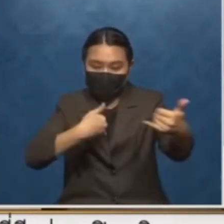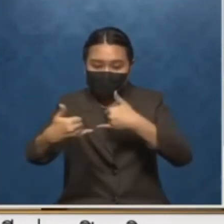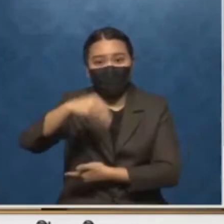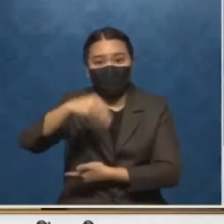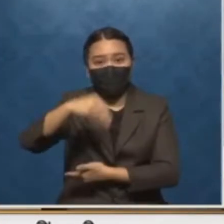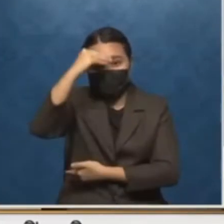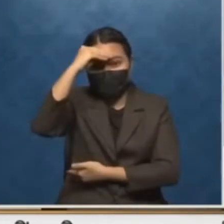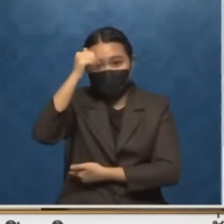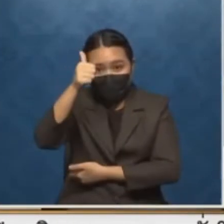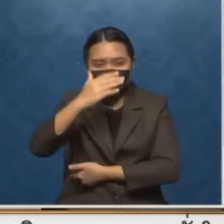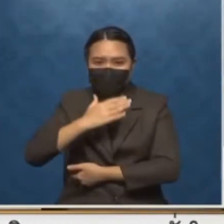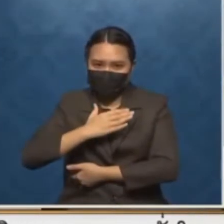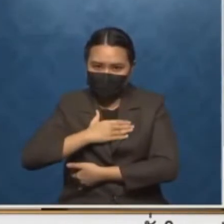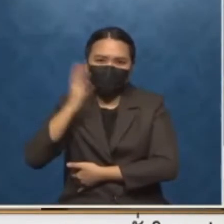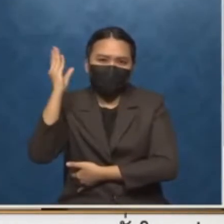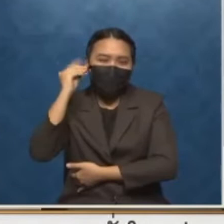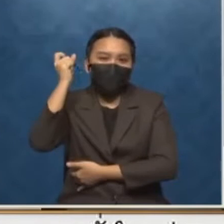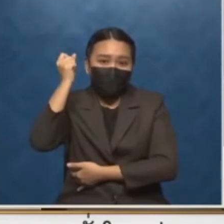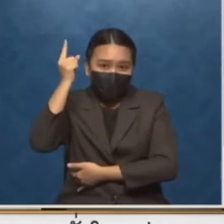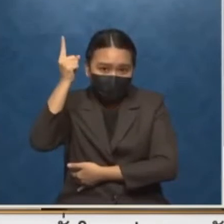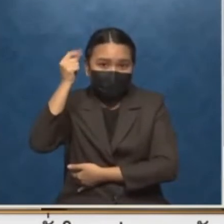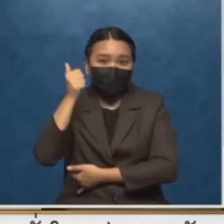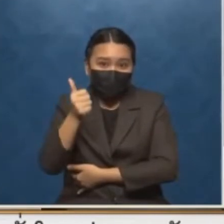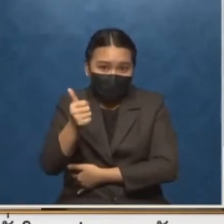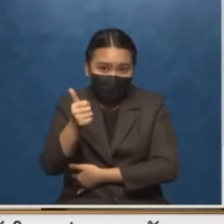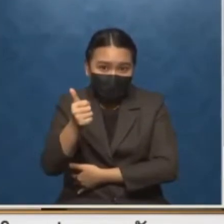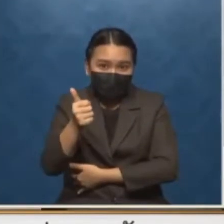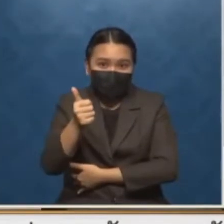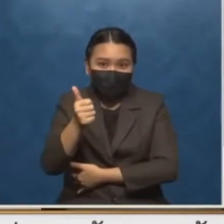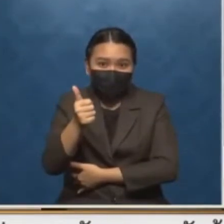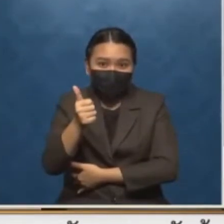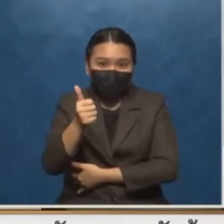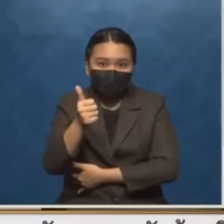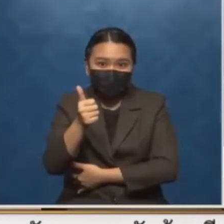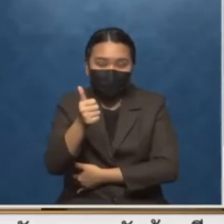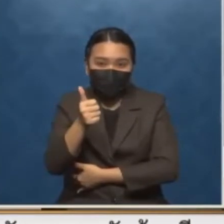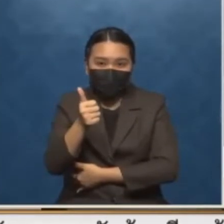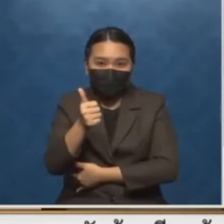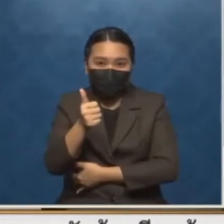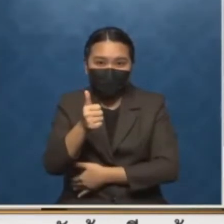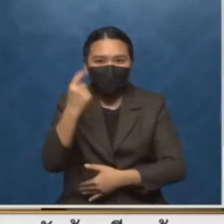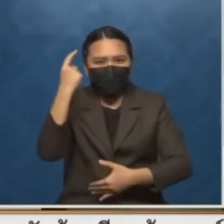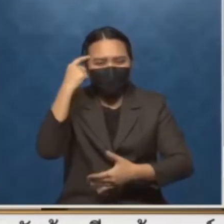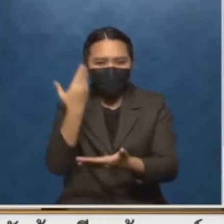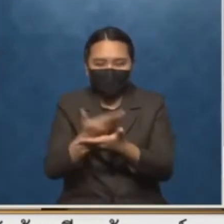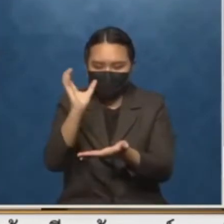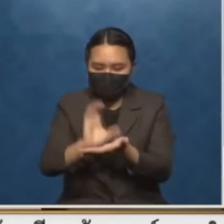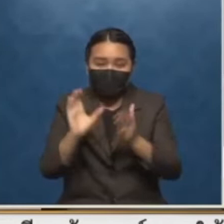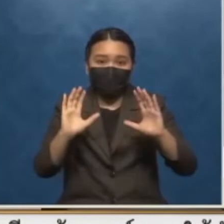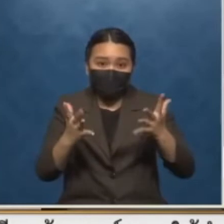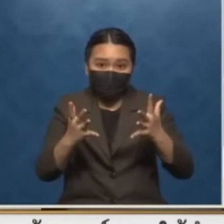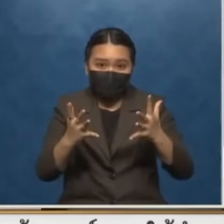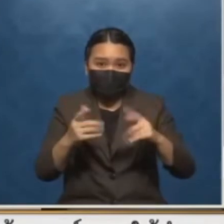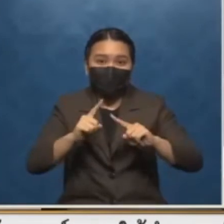ว่าผมฟังเข้าใจได้คุณยิโบคงจะท่านคงจะถึงคิดว่ามันไม่มีงบประมาณทีนี้ตร